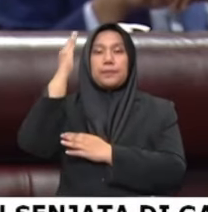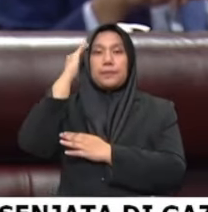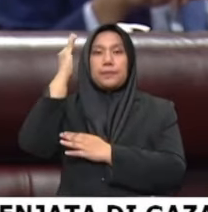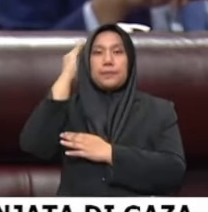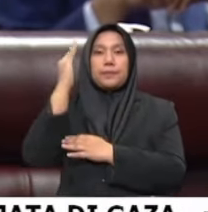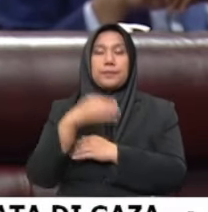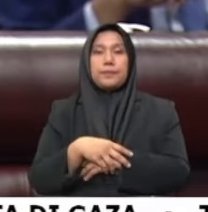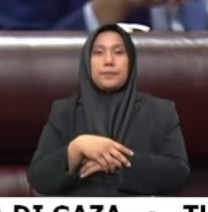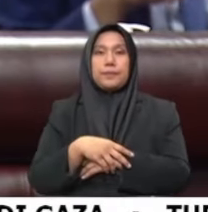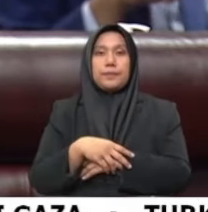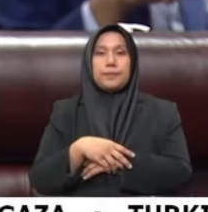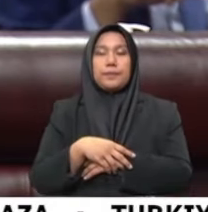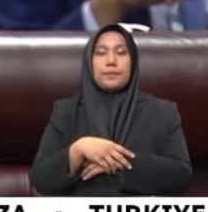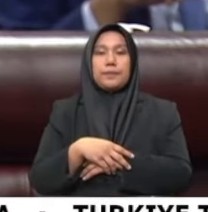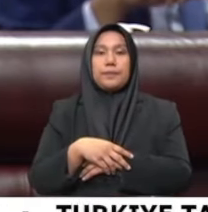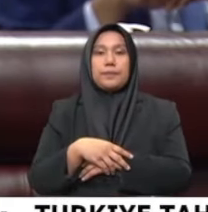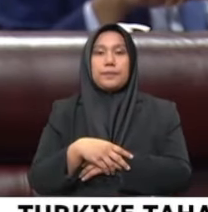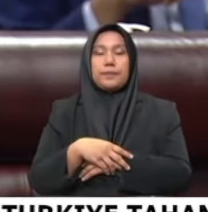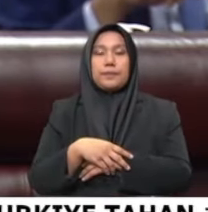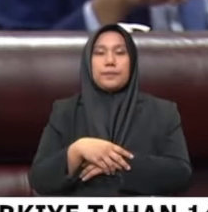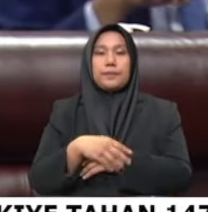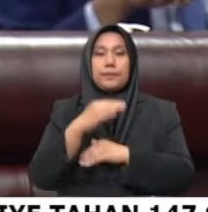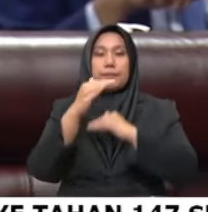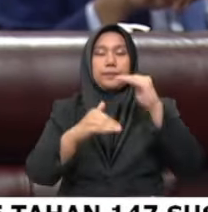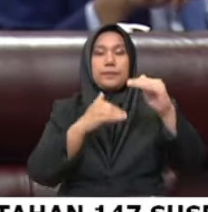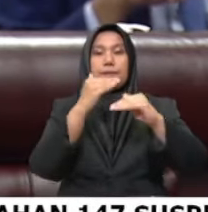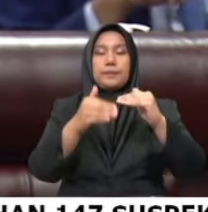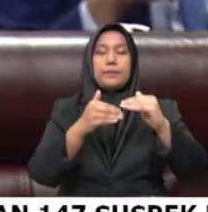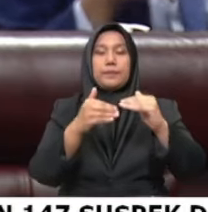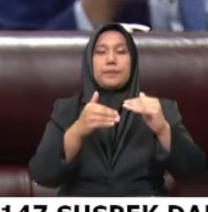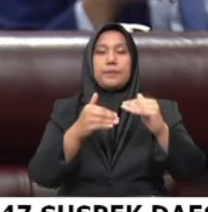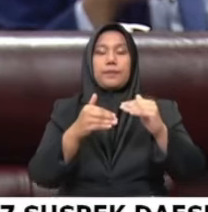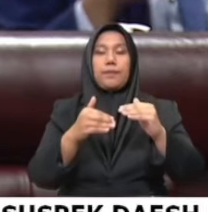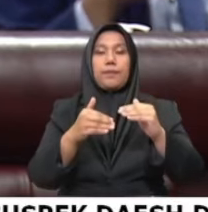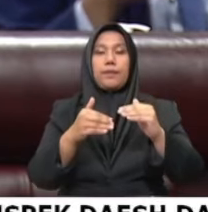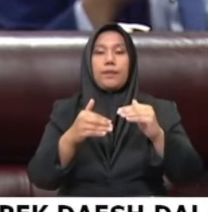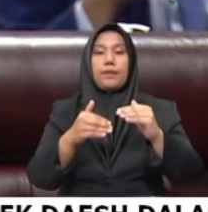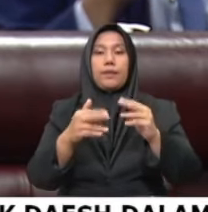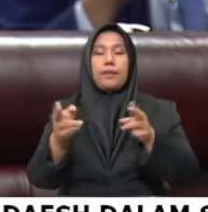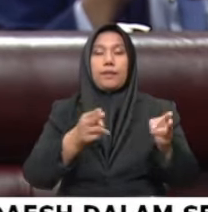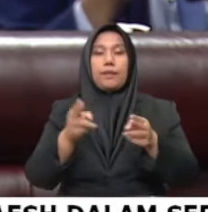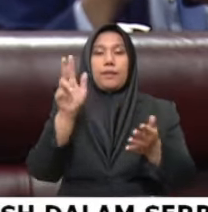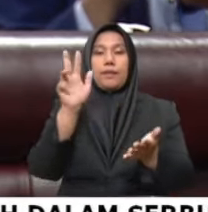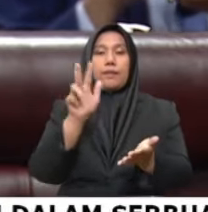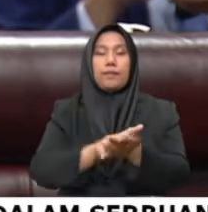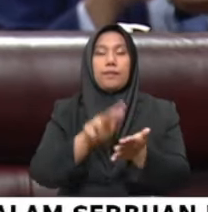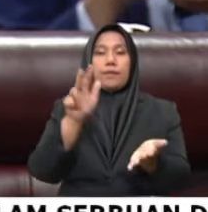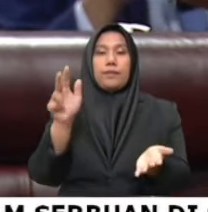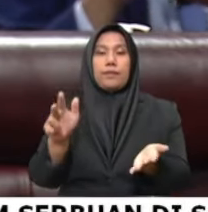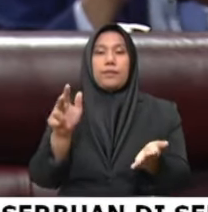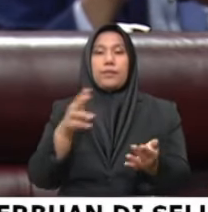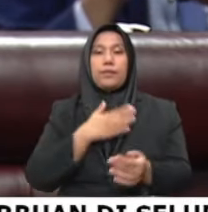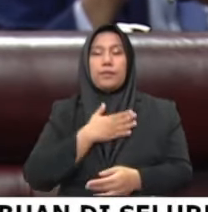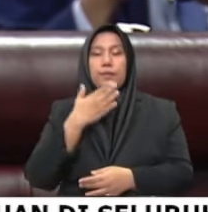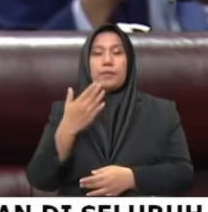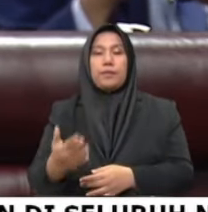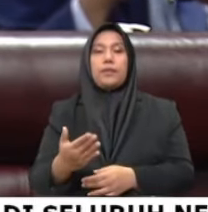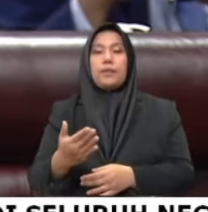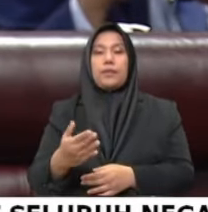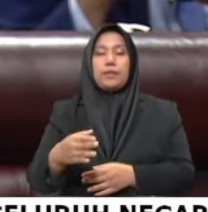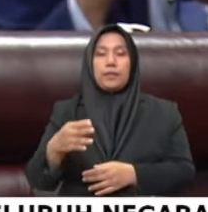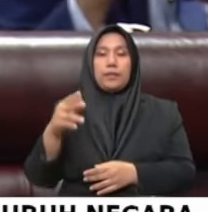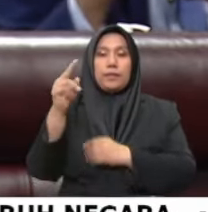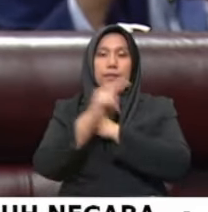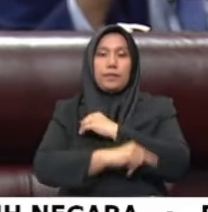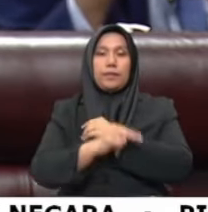izin, land is a state matter. Kemajuan urusan pewartaan ini adalah bergantung kepada komitmen pihak berkuasa negeri. Manakala